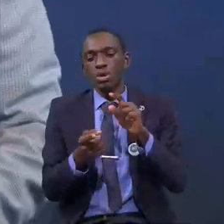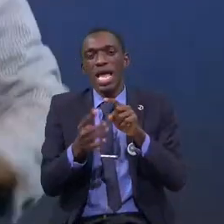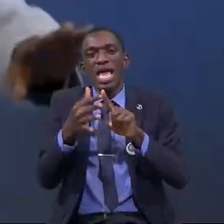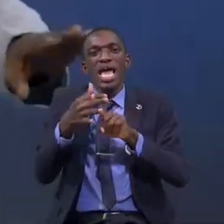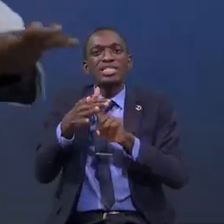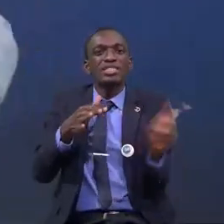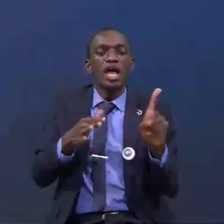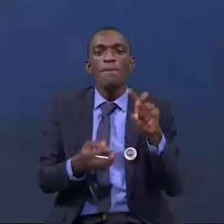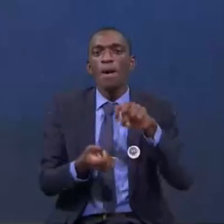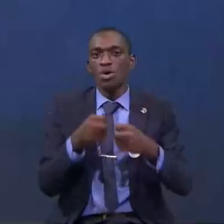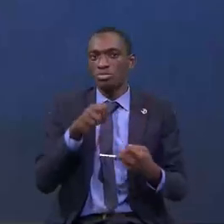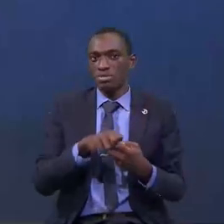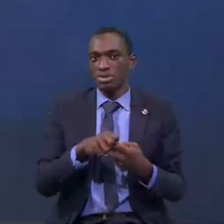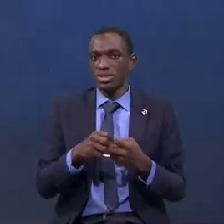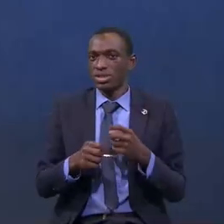sortir de tes problèmes,